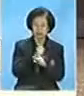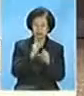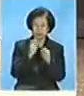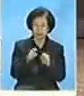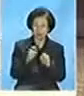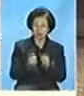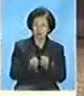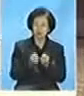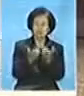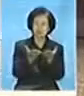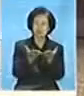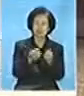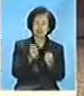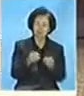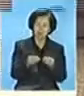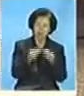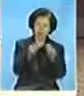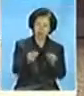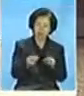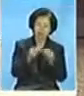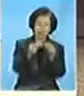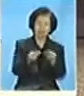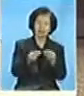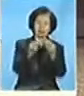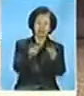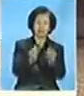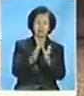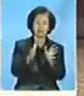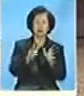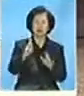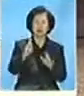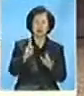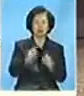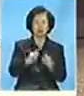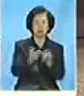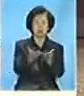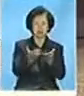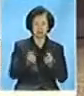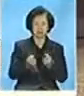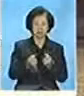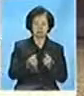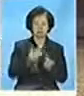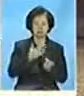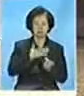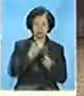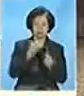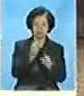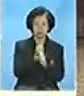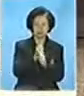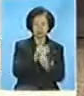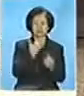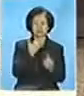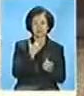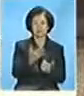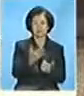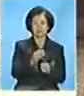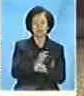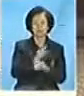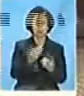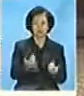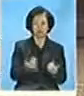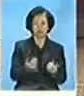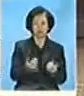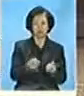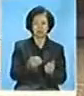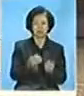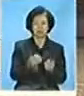ผู้ให้มากกว่าผู้รับนี่คือสิ่งที่ผมยึดถือมาตลอดในวันนี้ถ้าหากผม